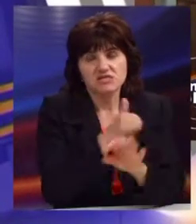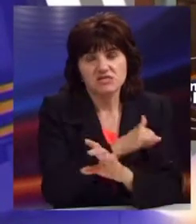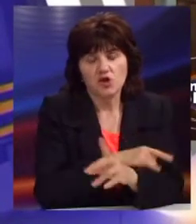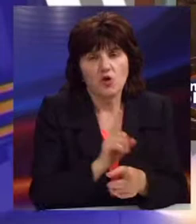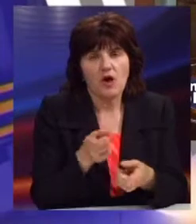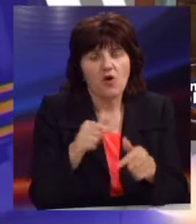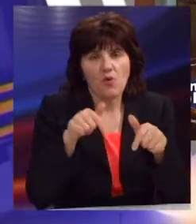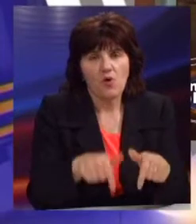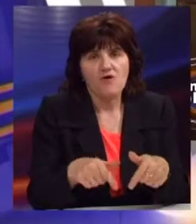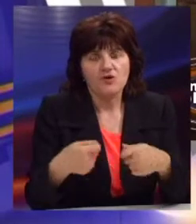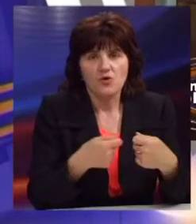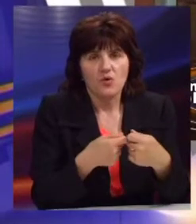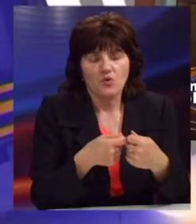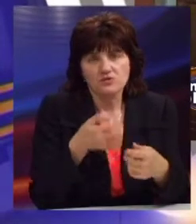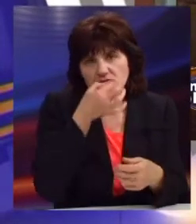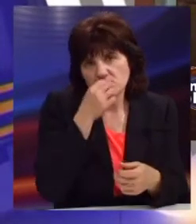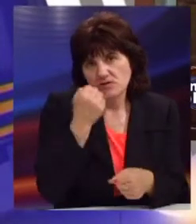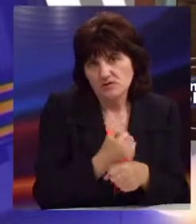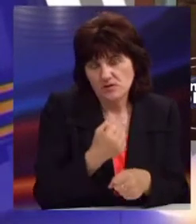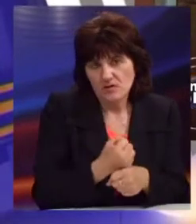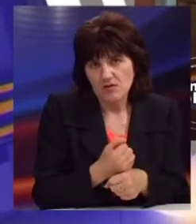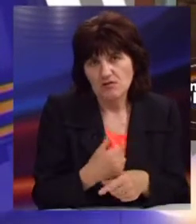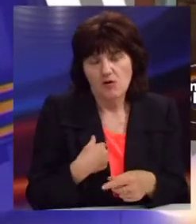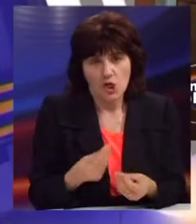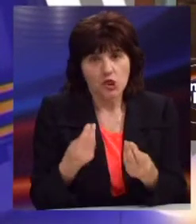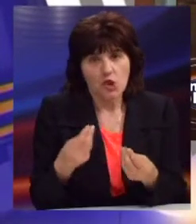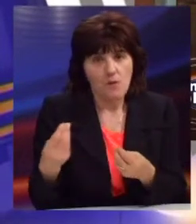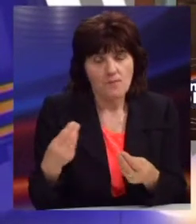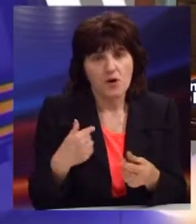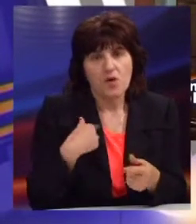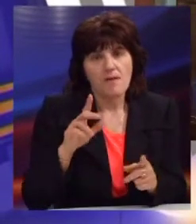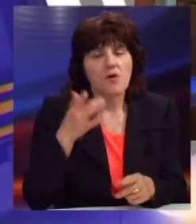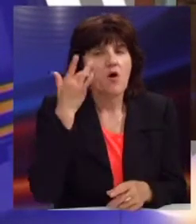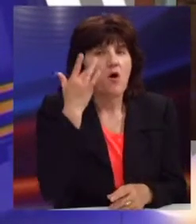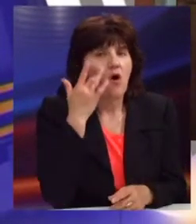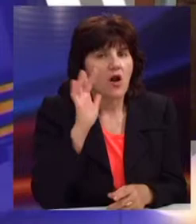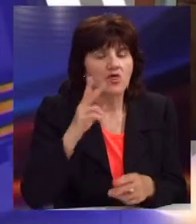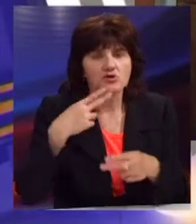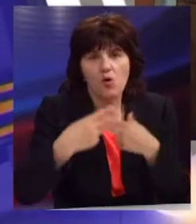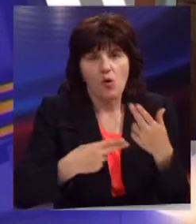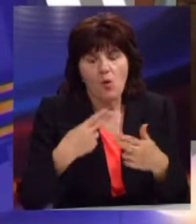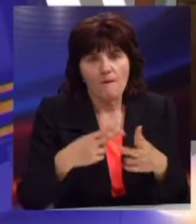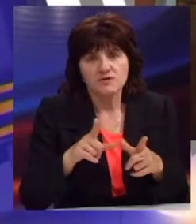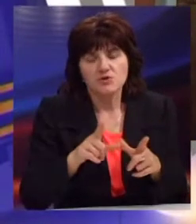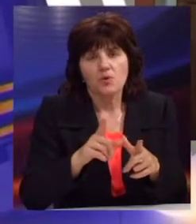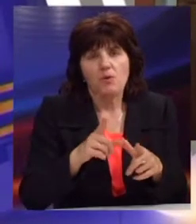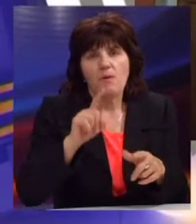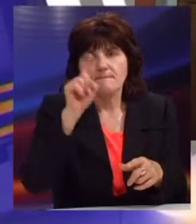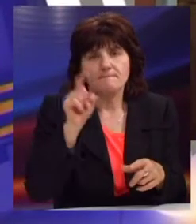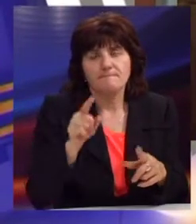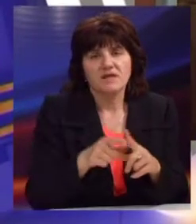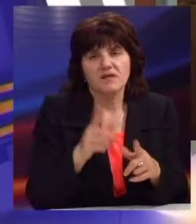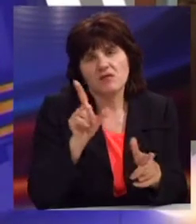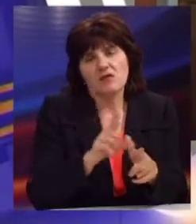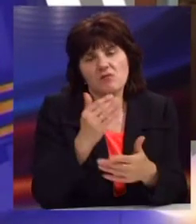udruženje funkcioniše. Mislim da smo jako dobro organizovani, imamo određene komisije kako za pravna pitanja koje se najviše i